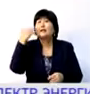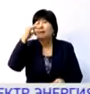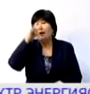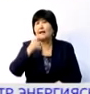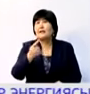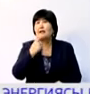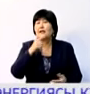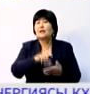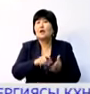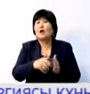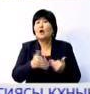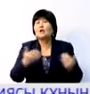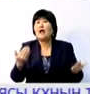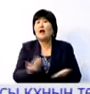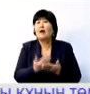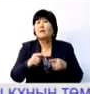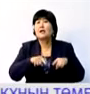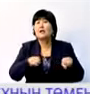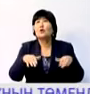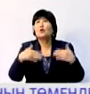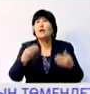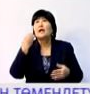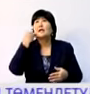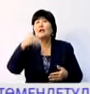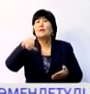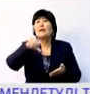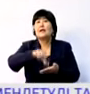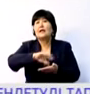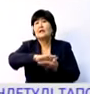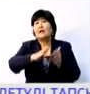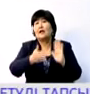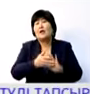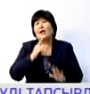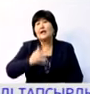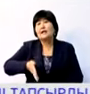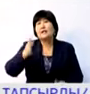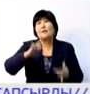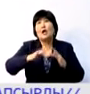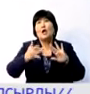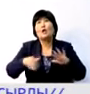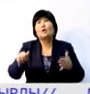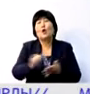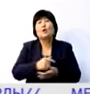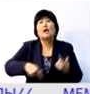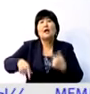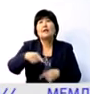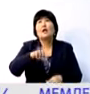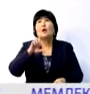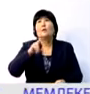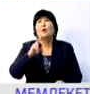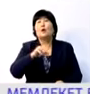тілді аудиторияға арналған ақпараттарда ұсынатын сапалы контент қалыптастыру. Семинарда электрондық құжат айналымы,